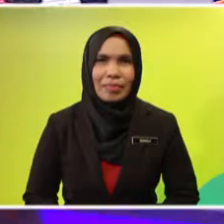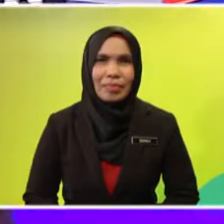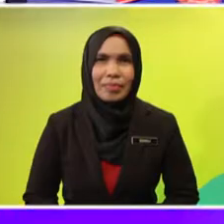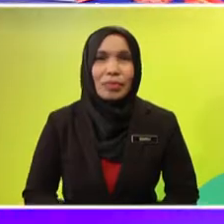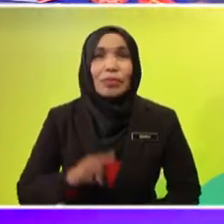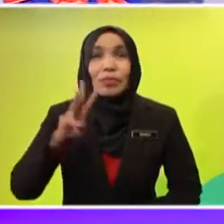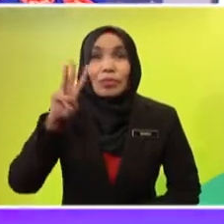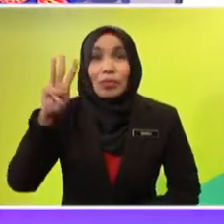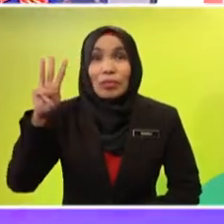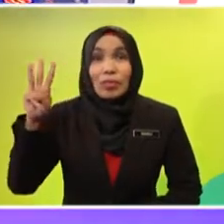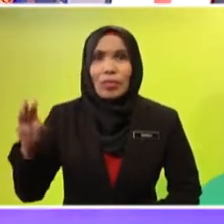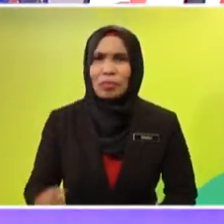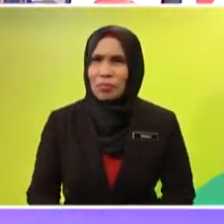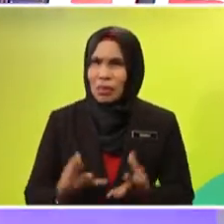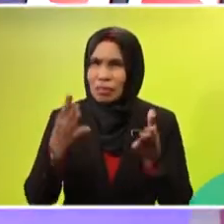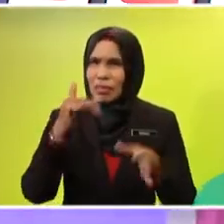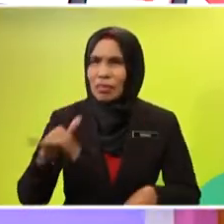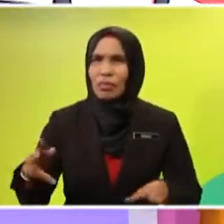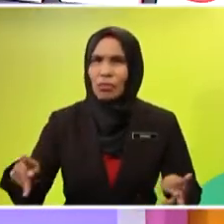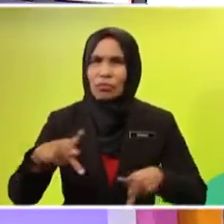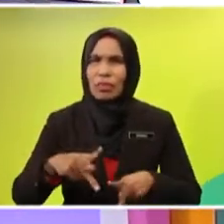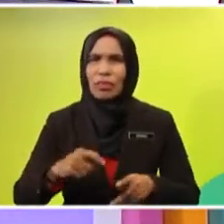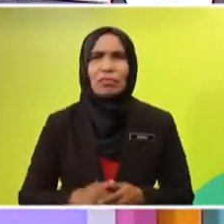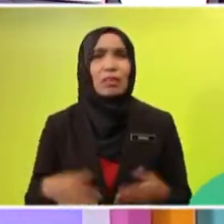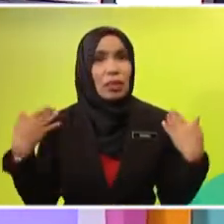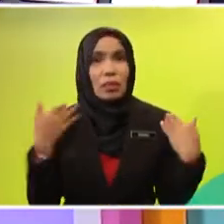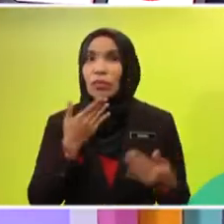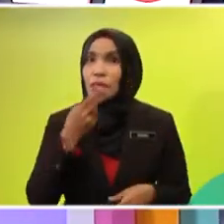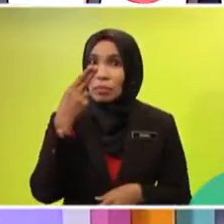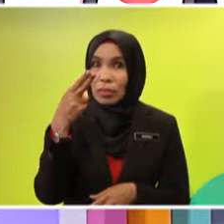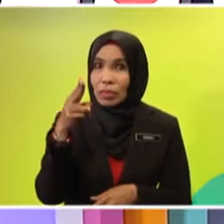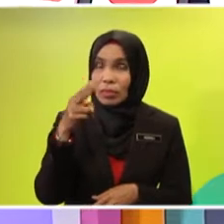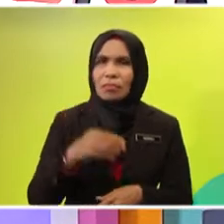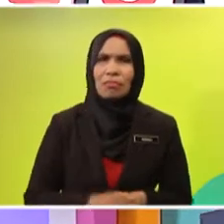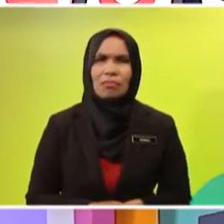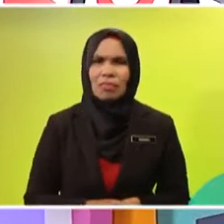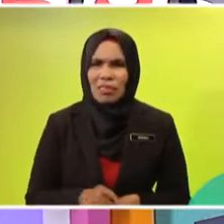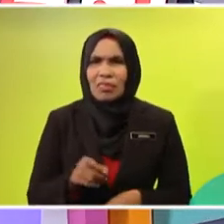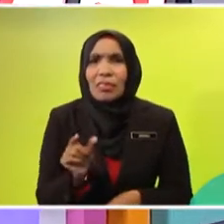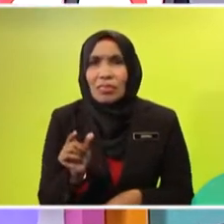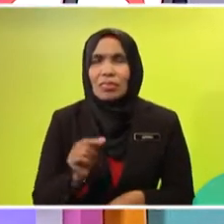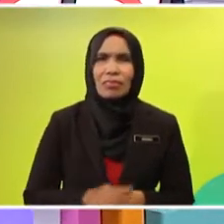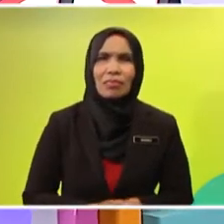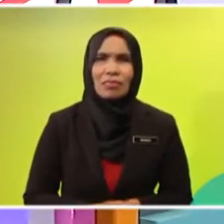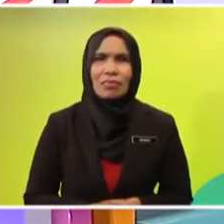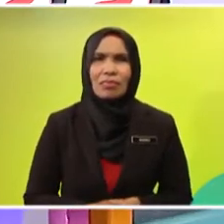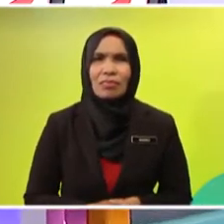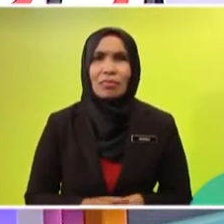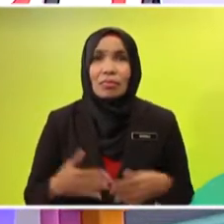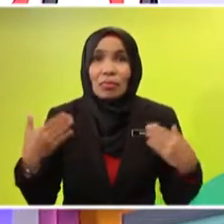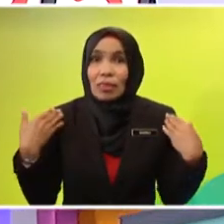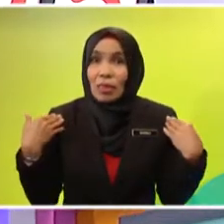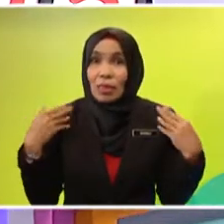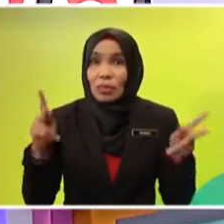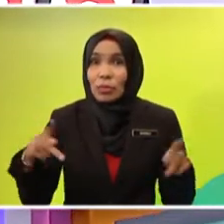Halo Ah banyak di kota hari ini ada warna hijau Ih kenapa Ini kecik Eh ada